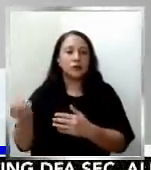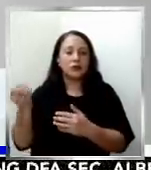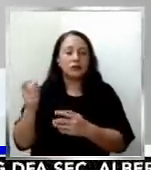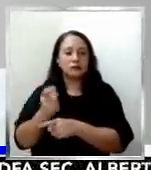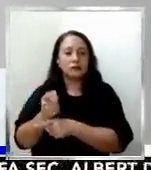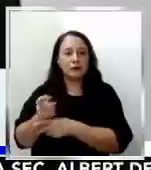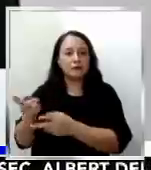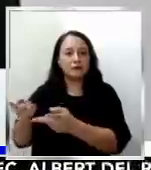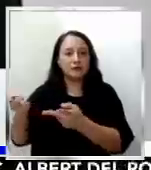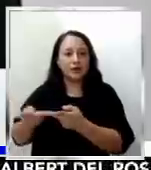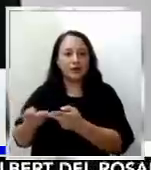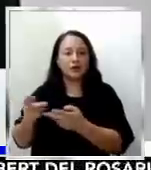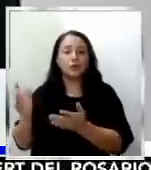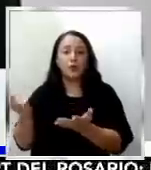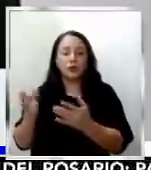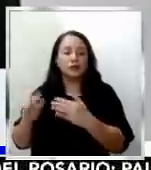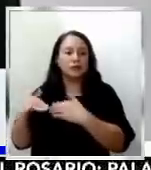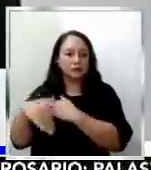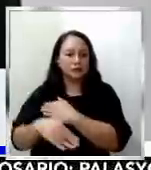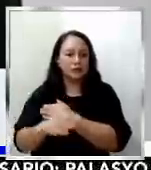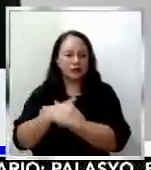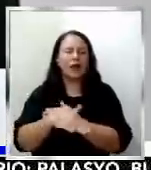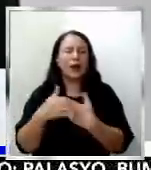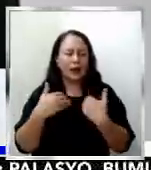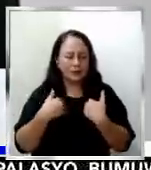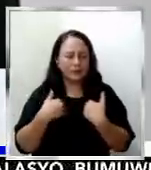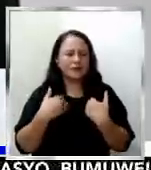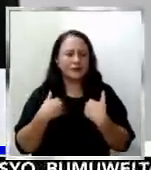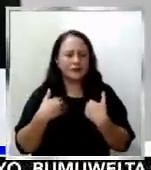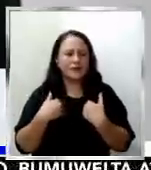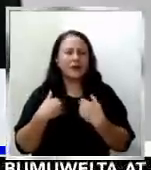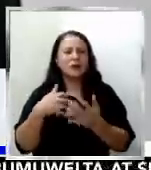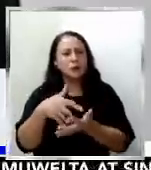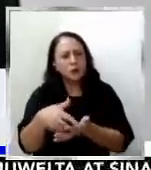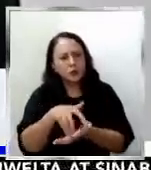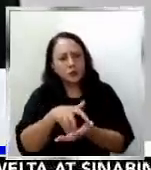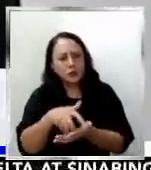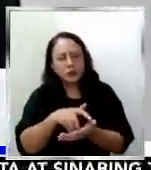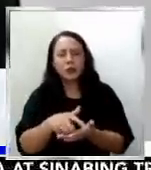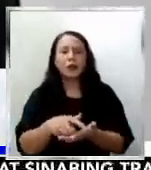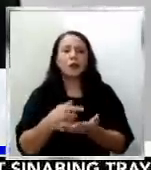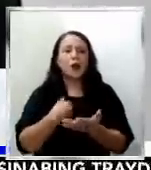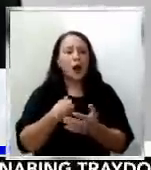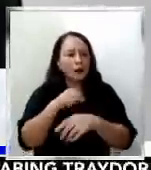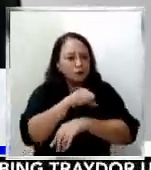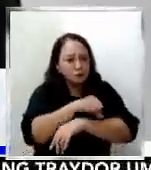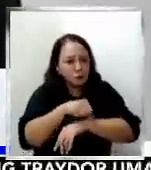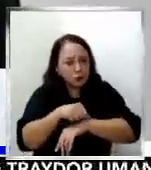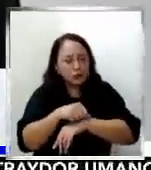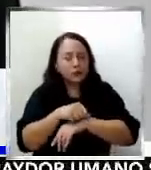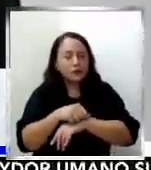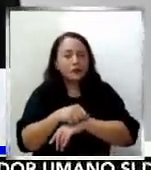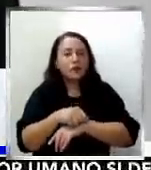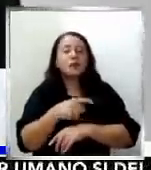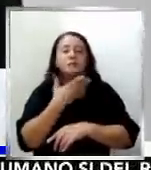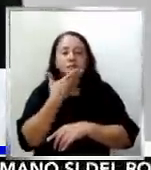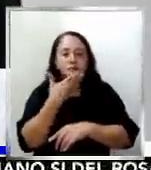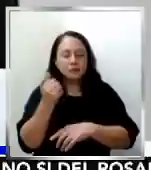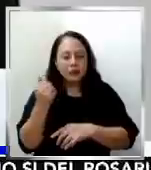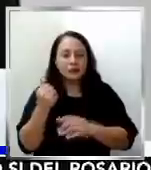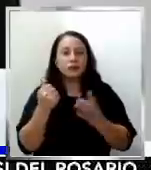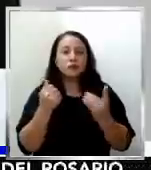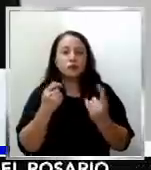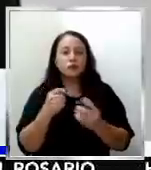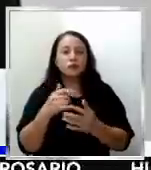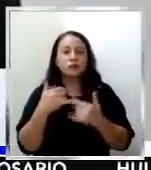is yung karagatan talaga. Meron tayong nakikitang nangihina, no, na may mga sugat, kailangan talagang itawag